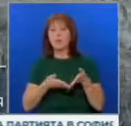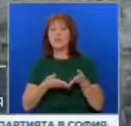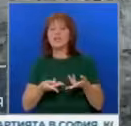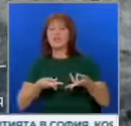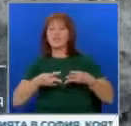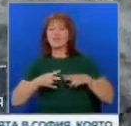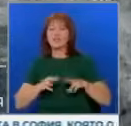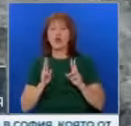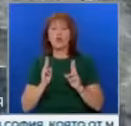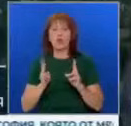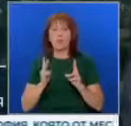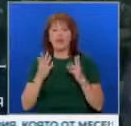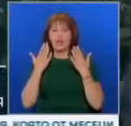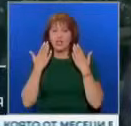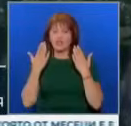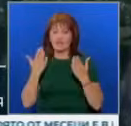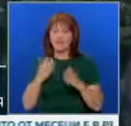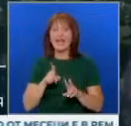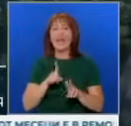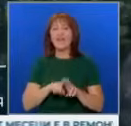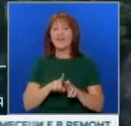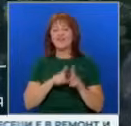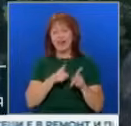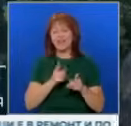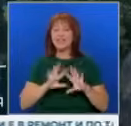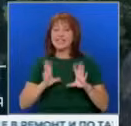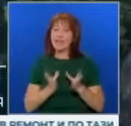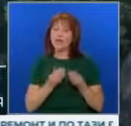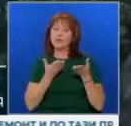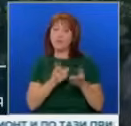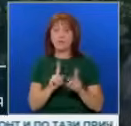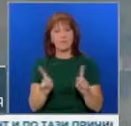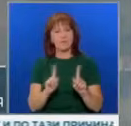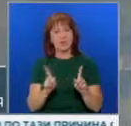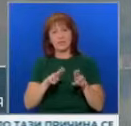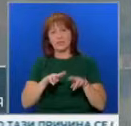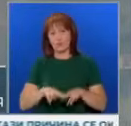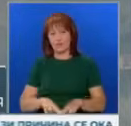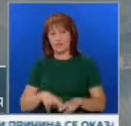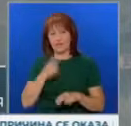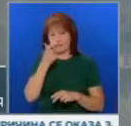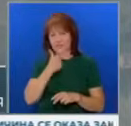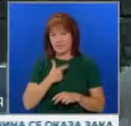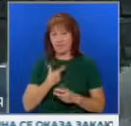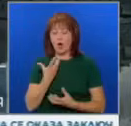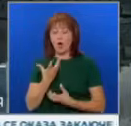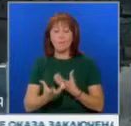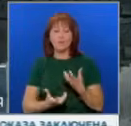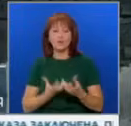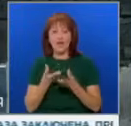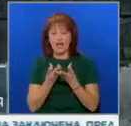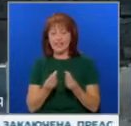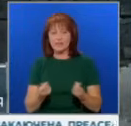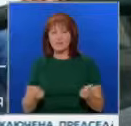възстанови нормалния живот във фермата. Иване, с теб сме, няма да те оставим сам. Пожарът край Харманли вчера